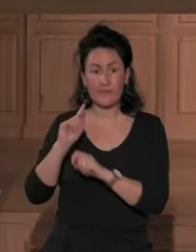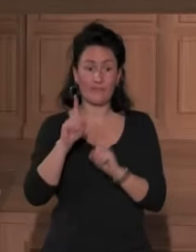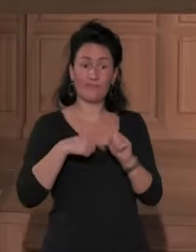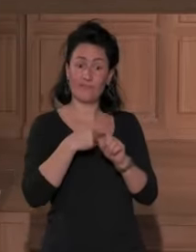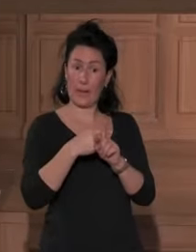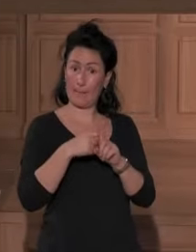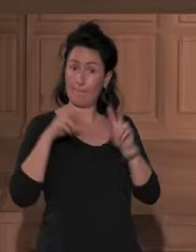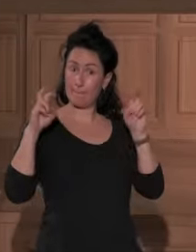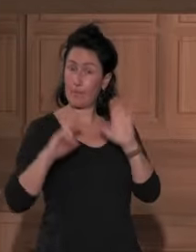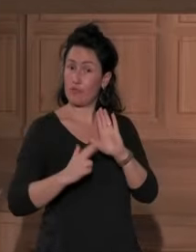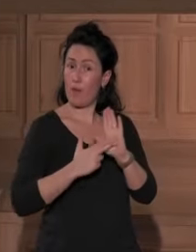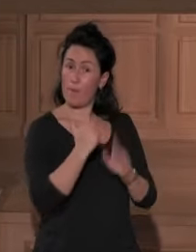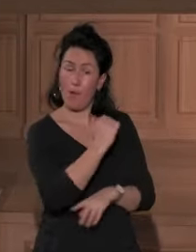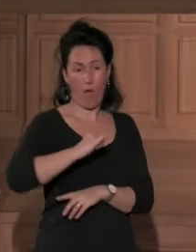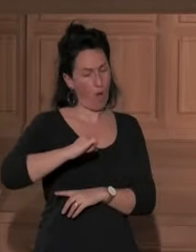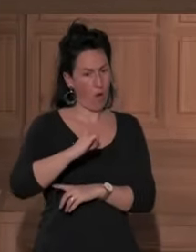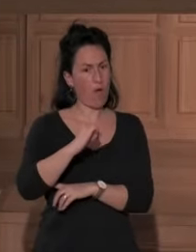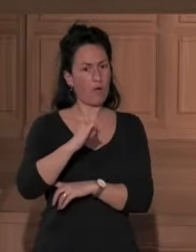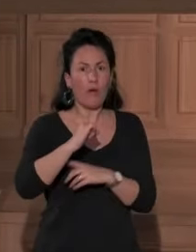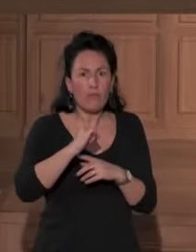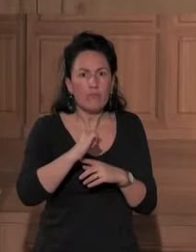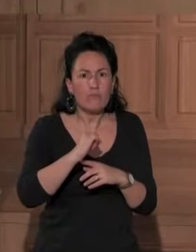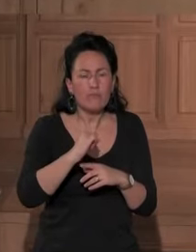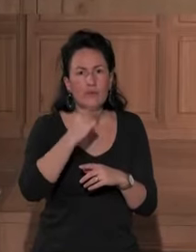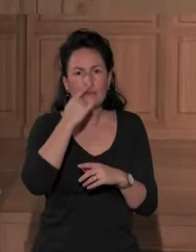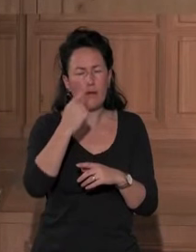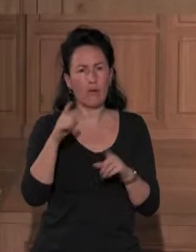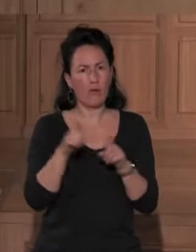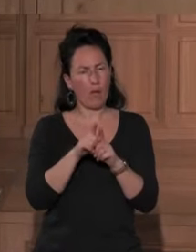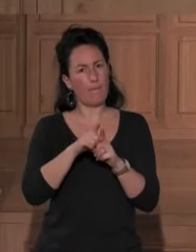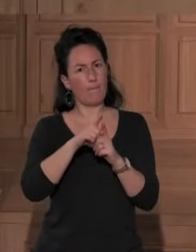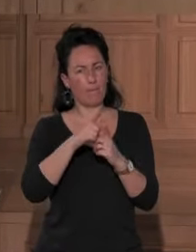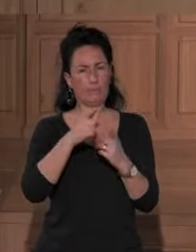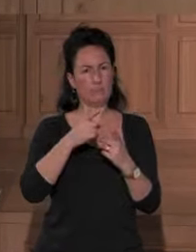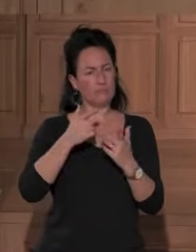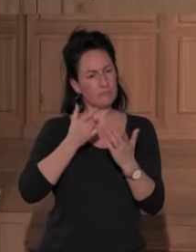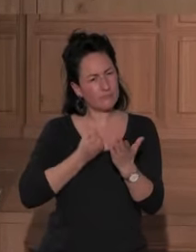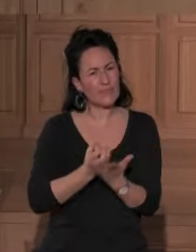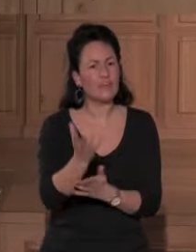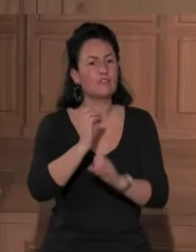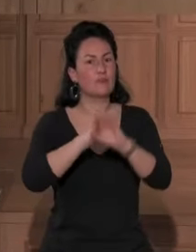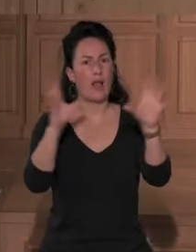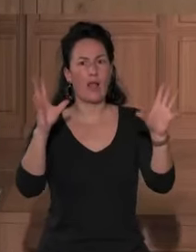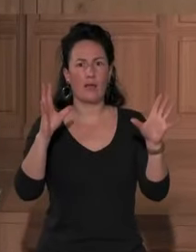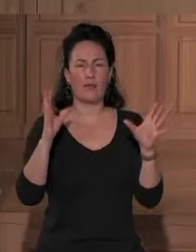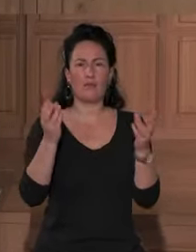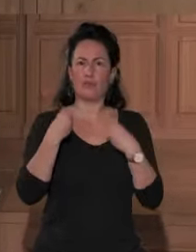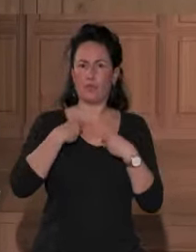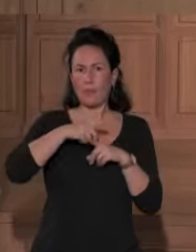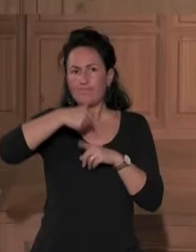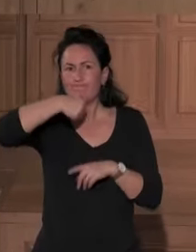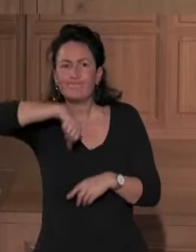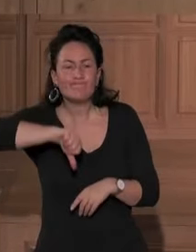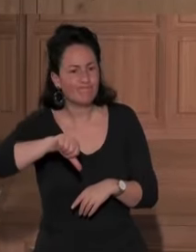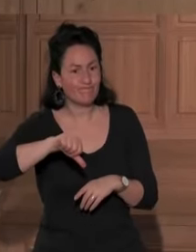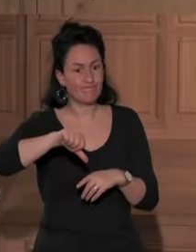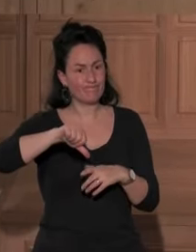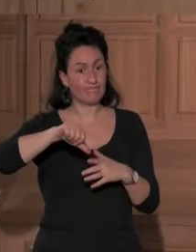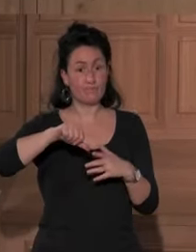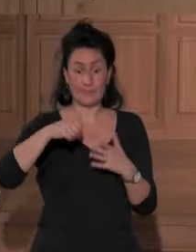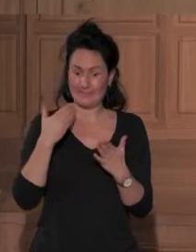sort, il remet la norme à sa place. Parce que tu vas être obligé de faire ce que la société te dit. Mmh. Et ça, c'est la